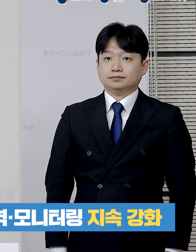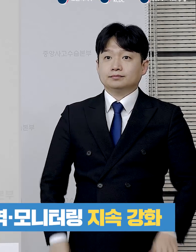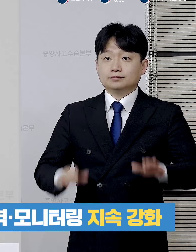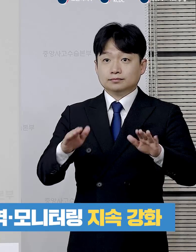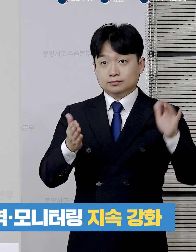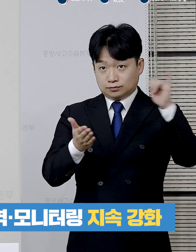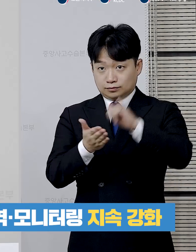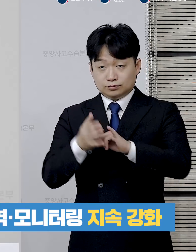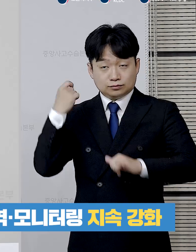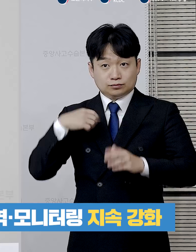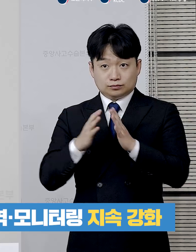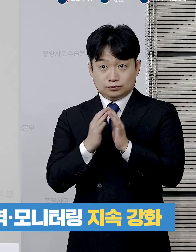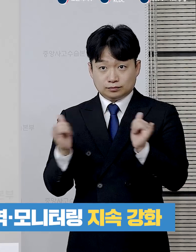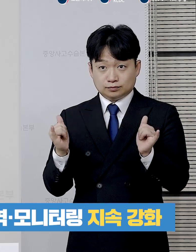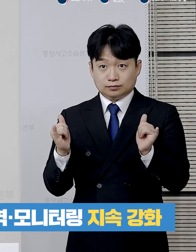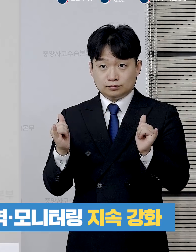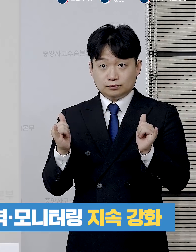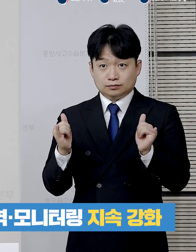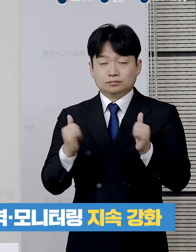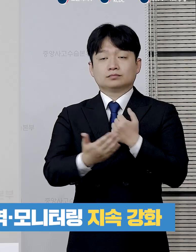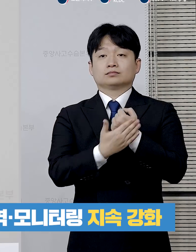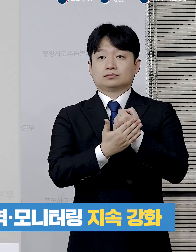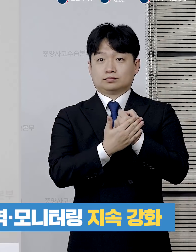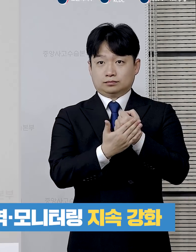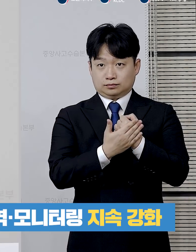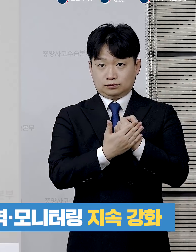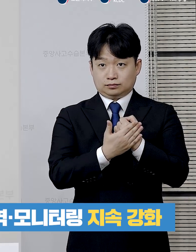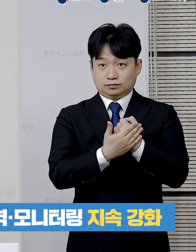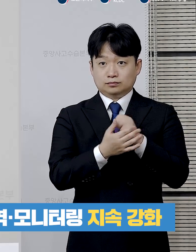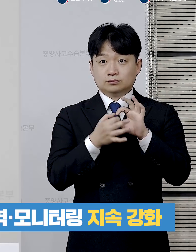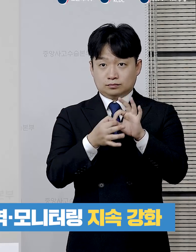향후 중국 유학생회 등 협조를